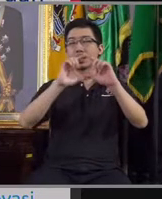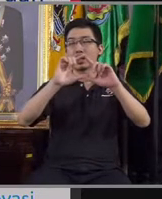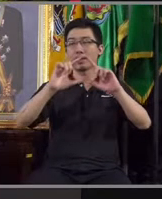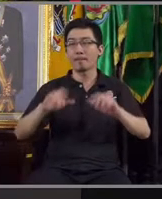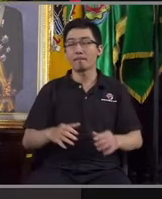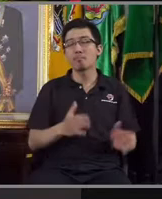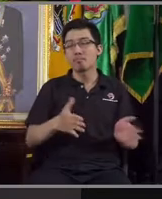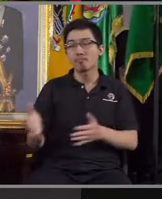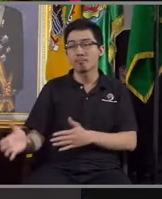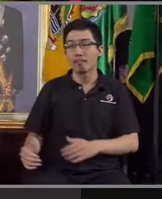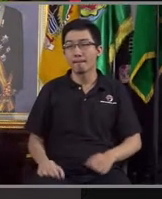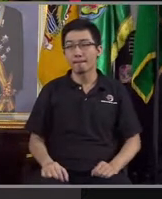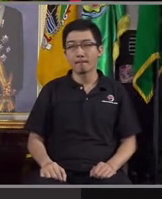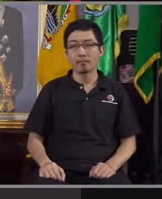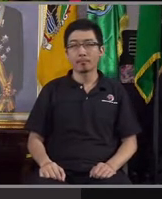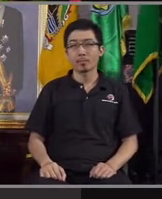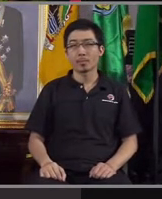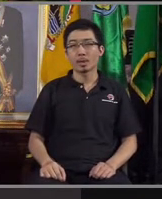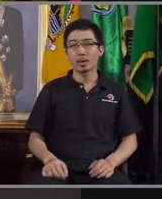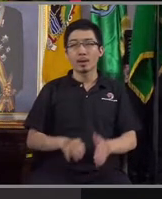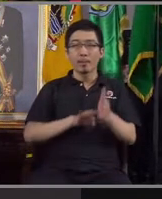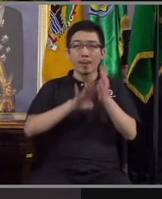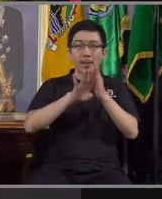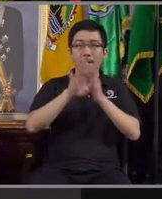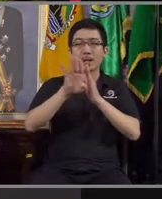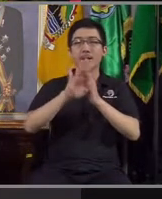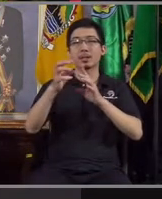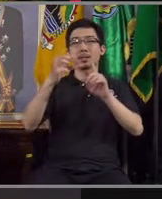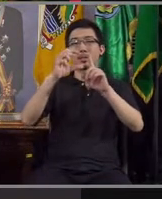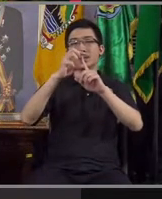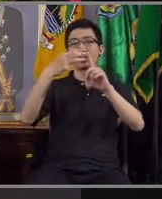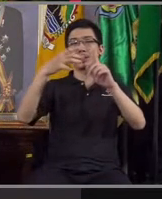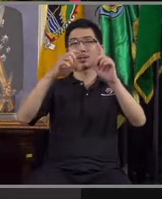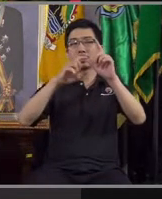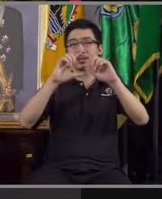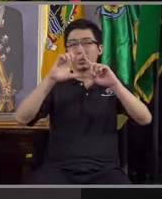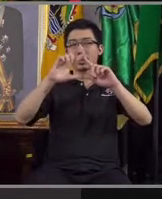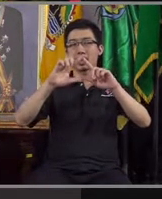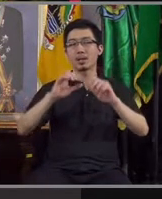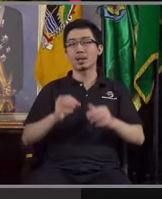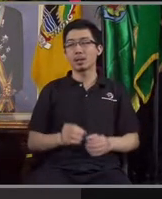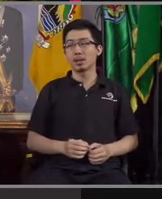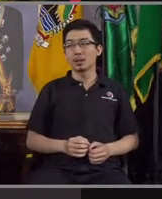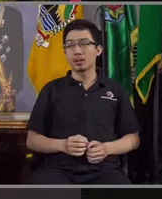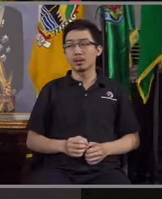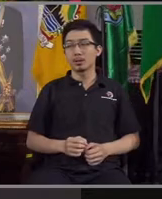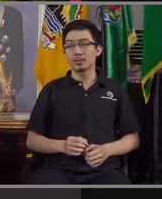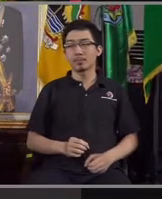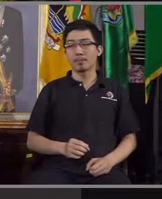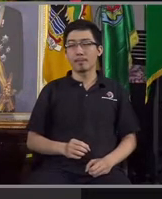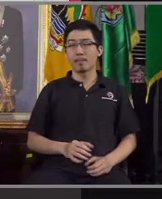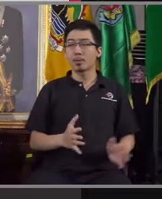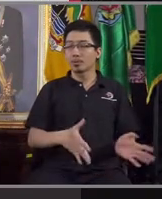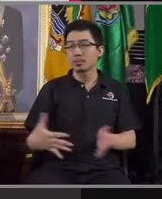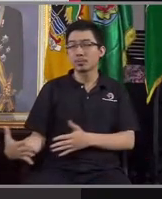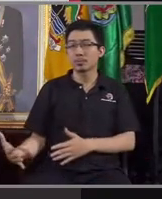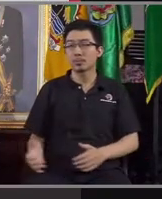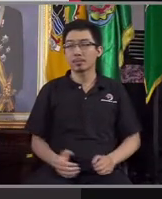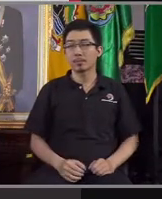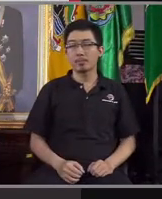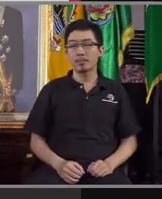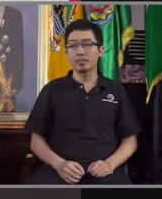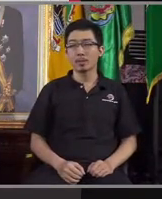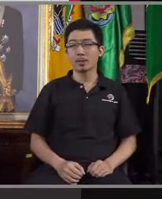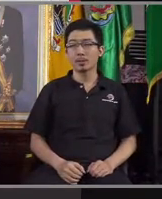berikutnya, tentang kulinernya, kerajinannya, dan juga makanan-makanan yang lain. Slide berikutnya,